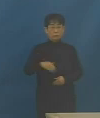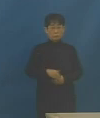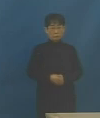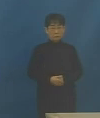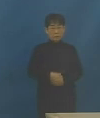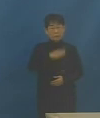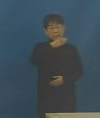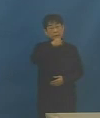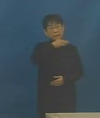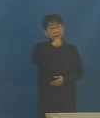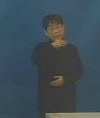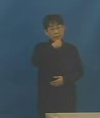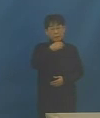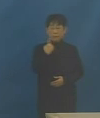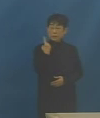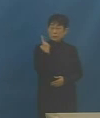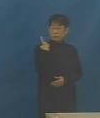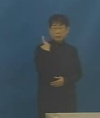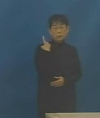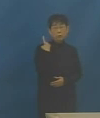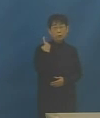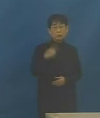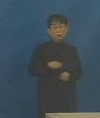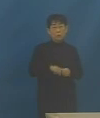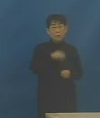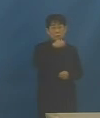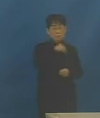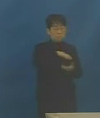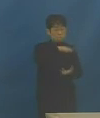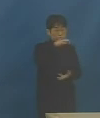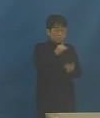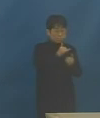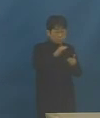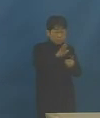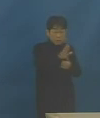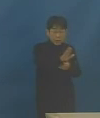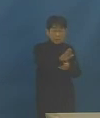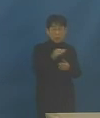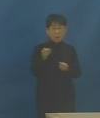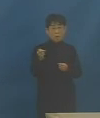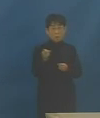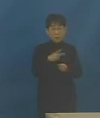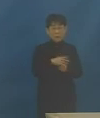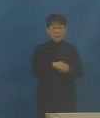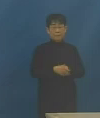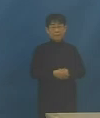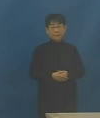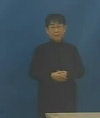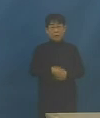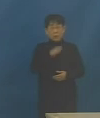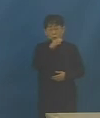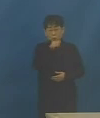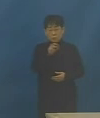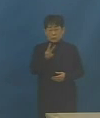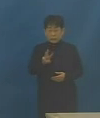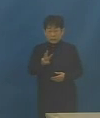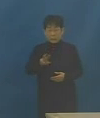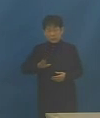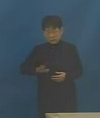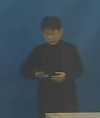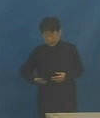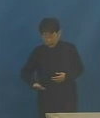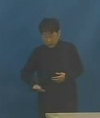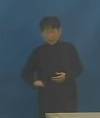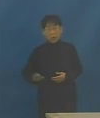としては昨日も落としような方もられればまだ3歳程度の小さいお子さん